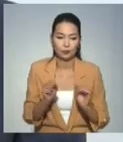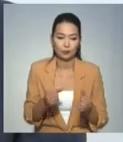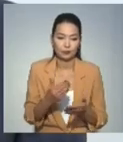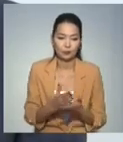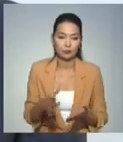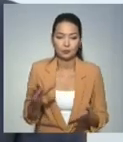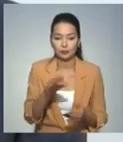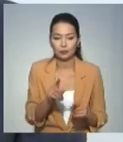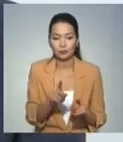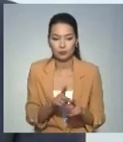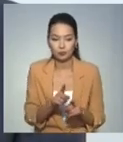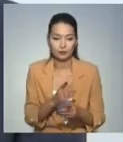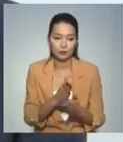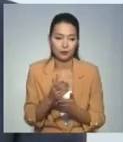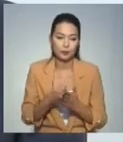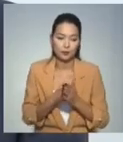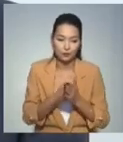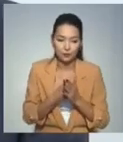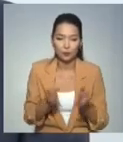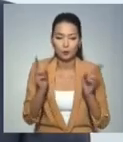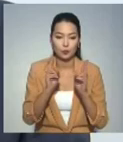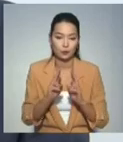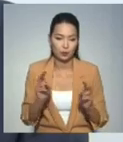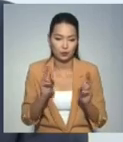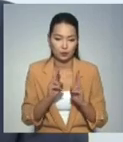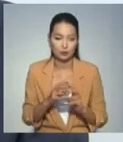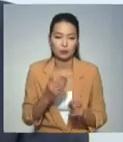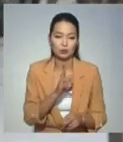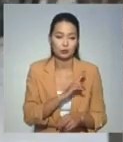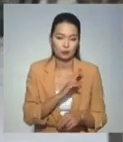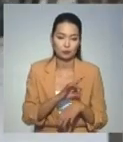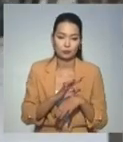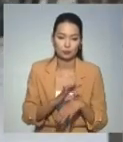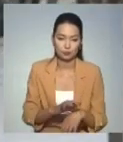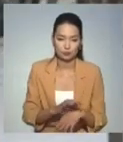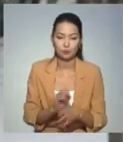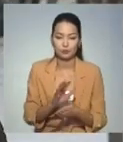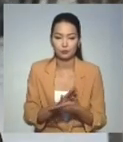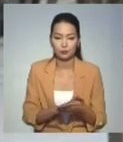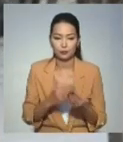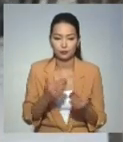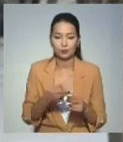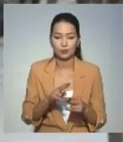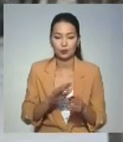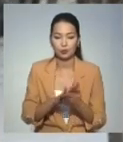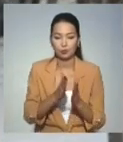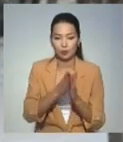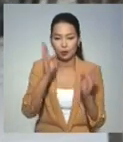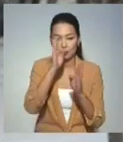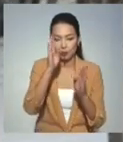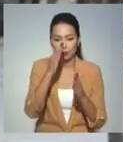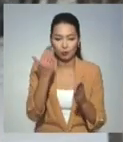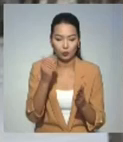бәріне шығып сол давлениелерді өлшеп сол жұмыстар жүріп жатыр. Газ шаруашылығындағылар бұл жағдайды ауа райының